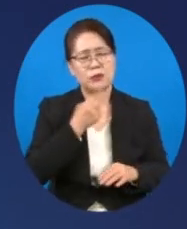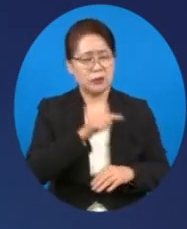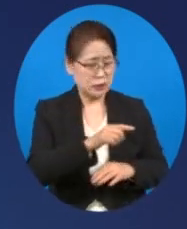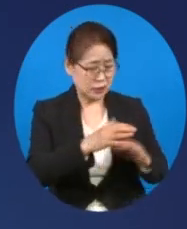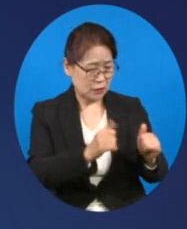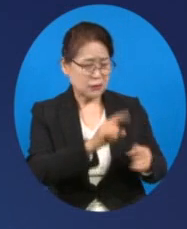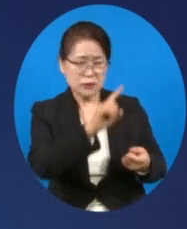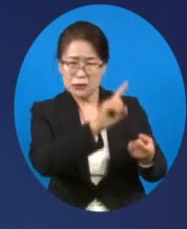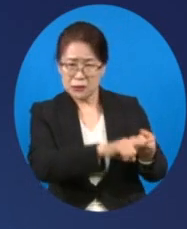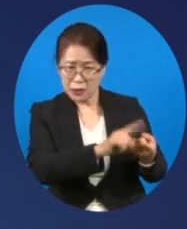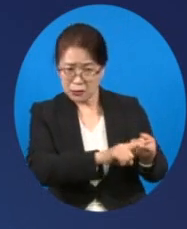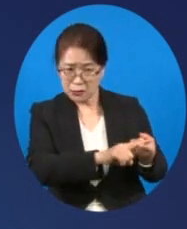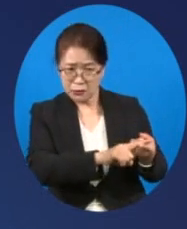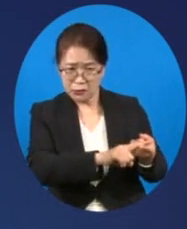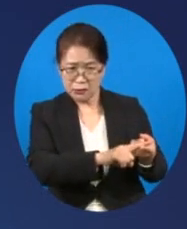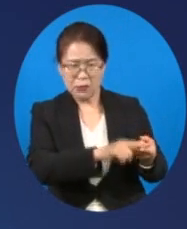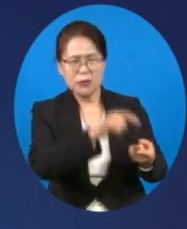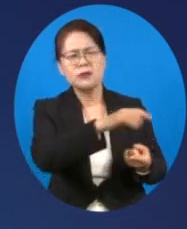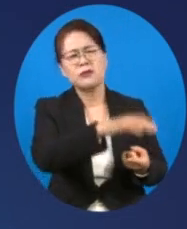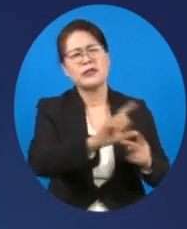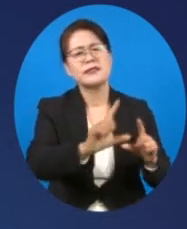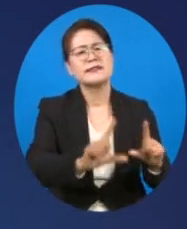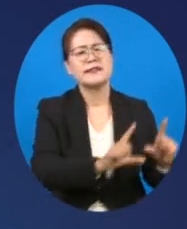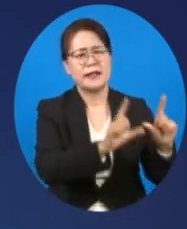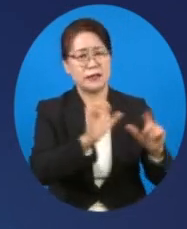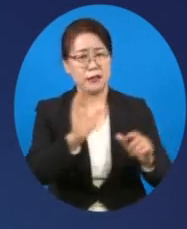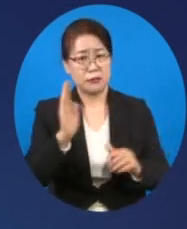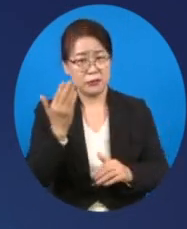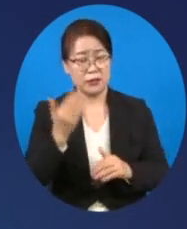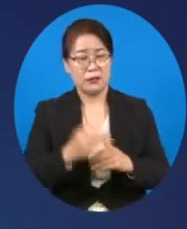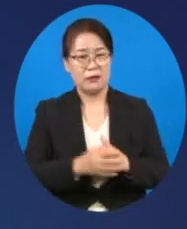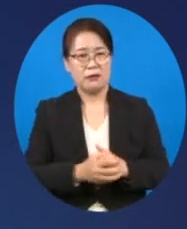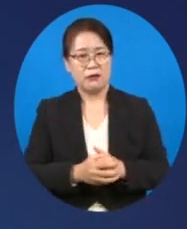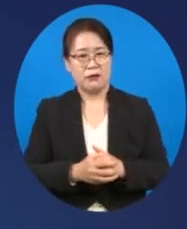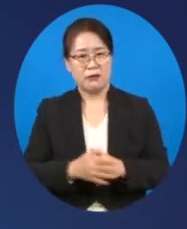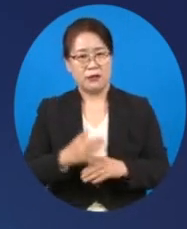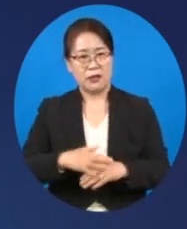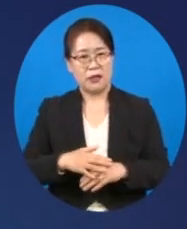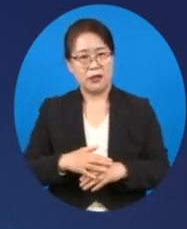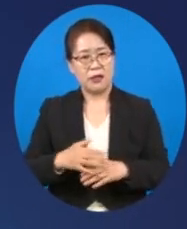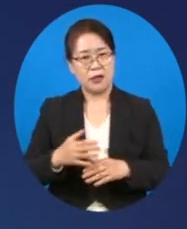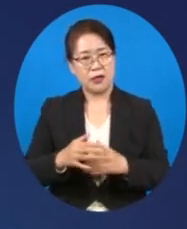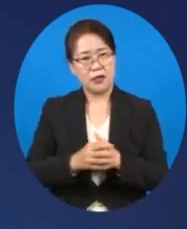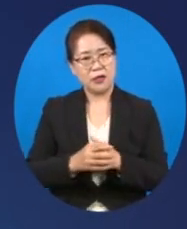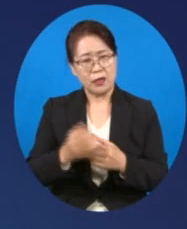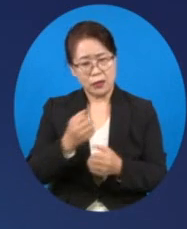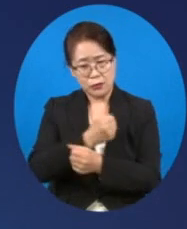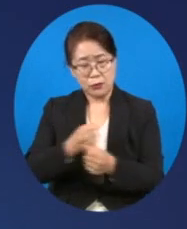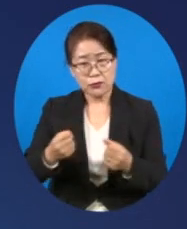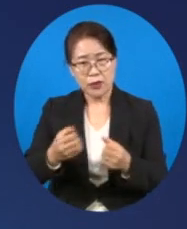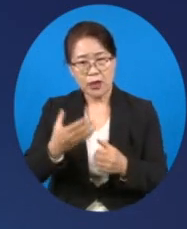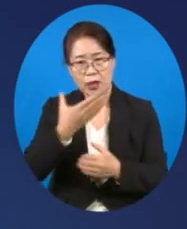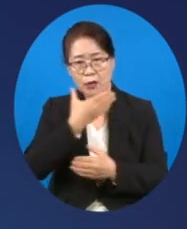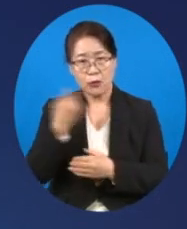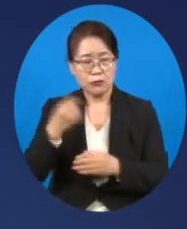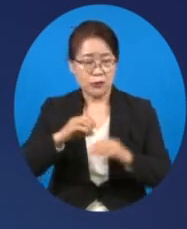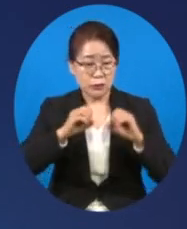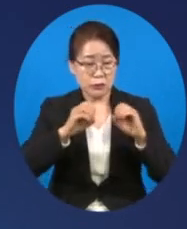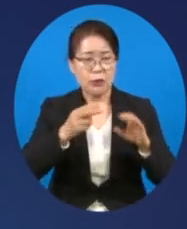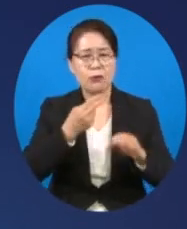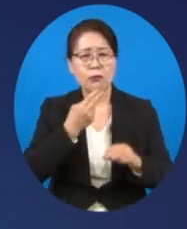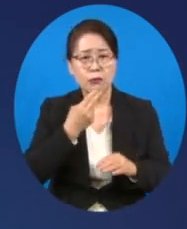그대로 있게 된다는 것입니다 내가 오늘이 용서의 복음을 선포하지 않는다면